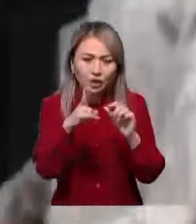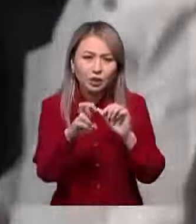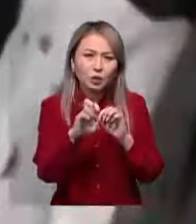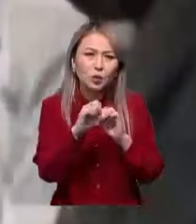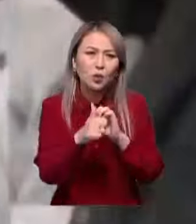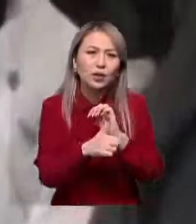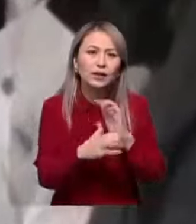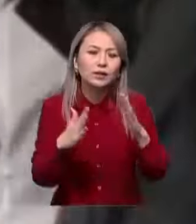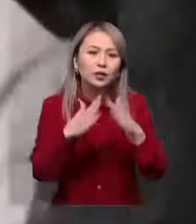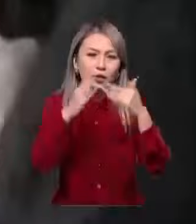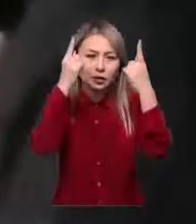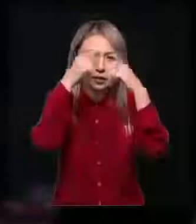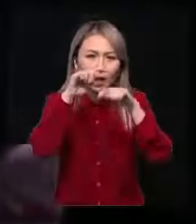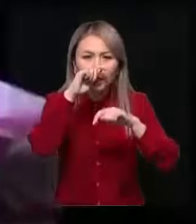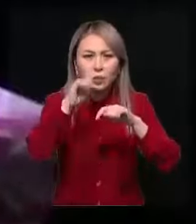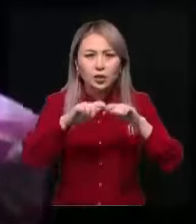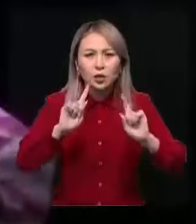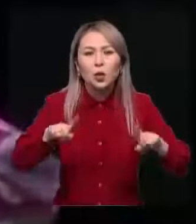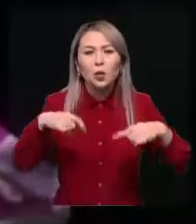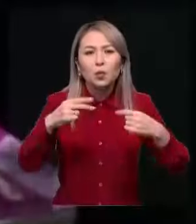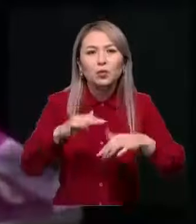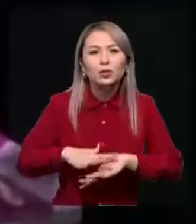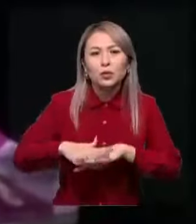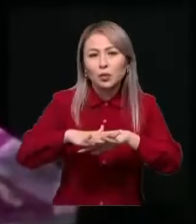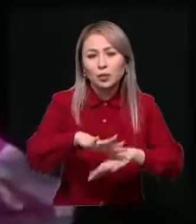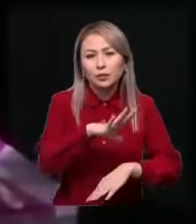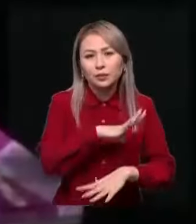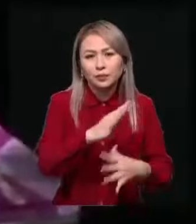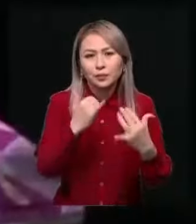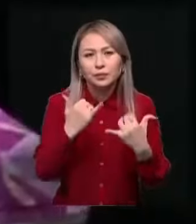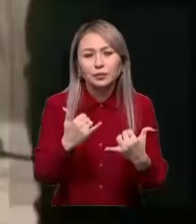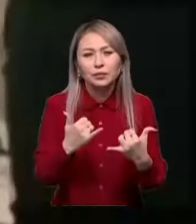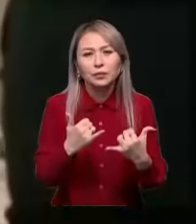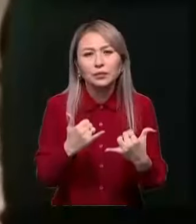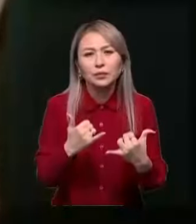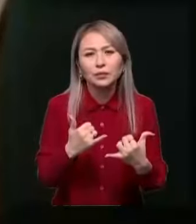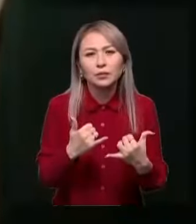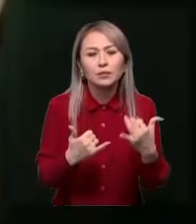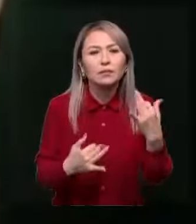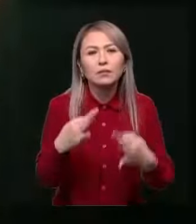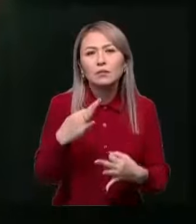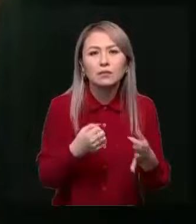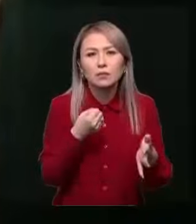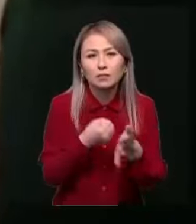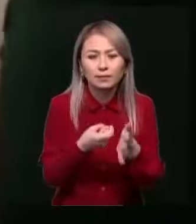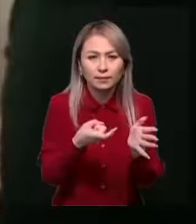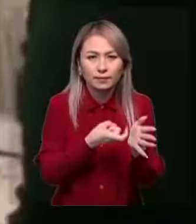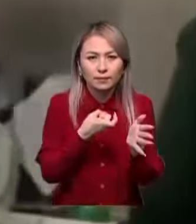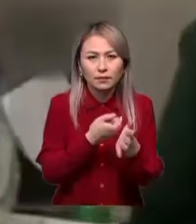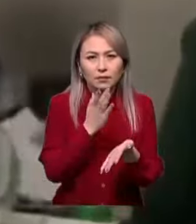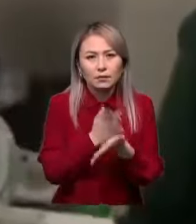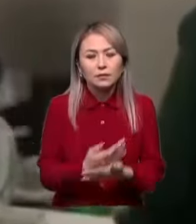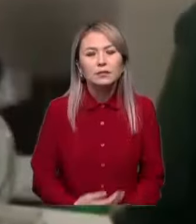қорғаушылардың хабарлауынша, 216 үйді технологиялық тексеруге бөлінген қаражат қолды болған. Қазір сотқа